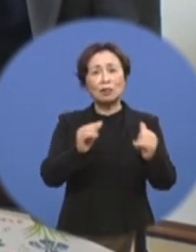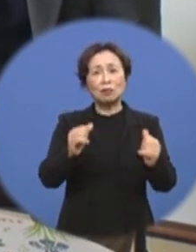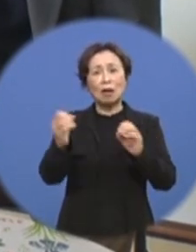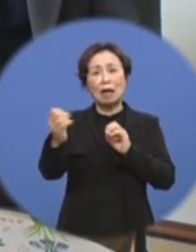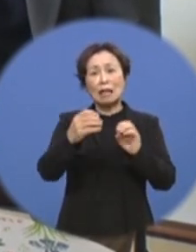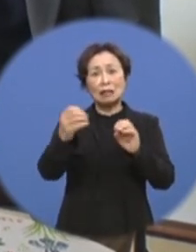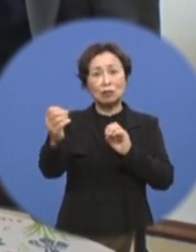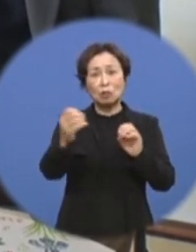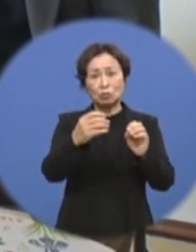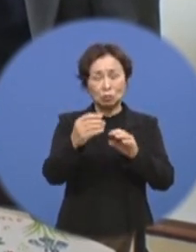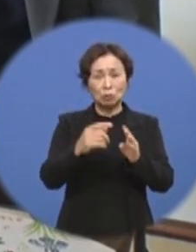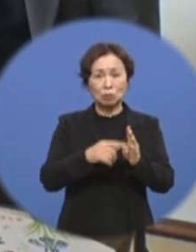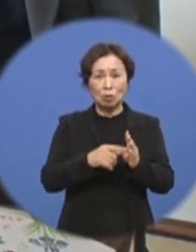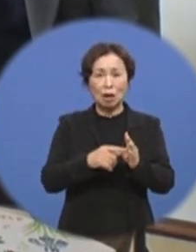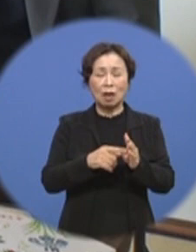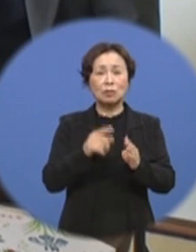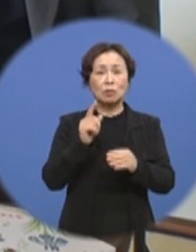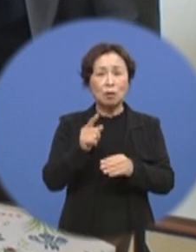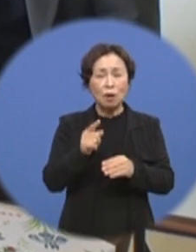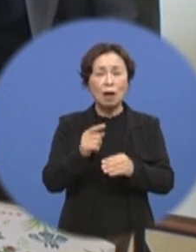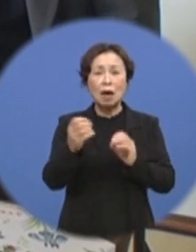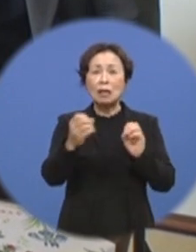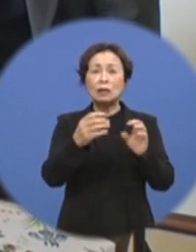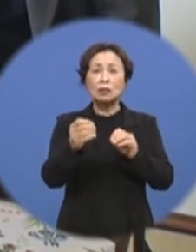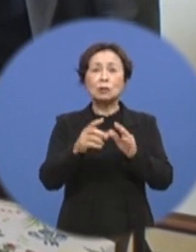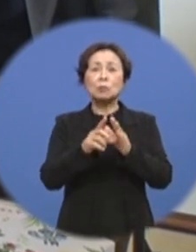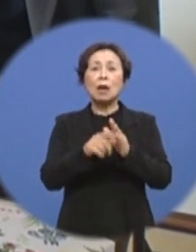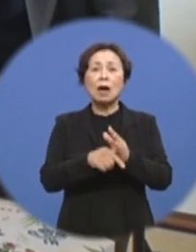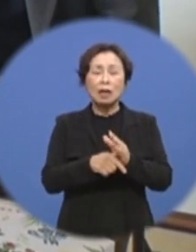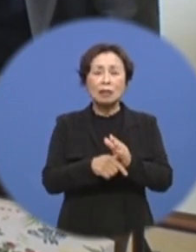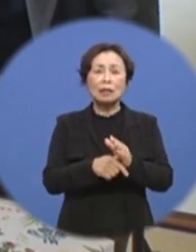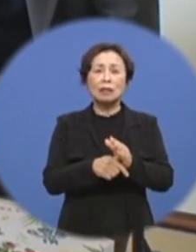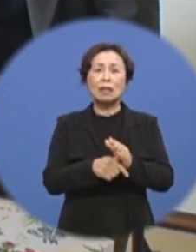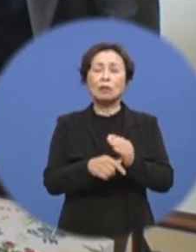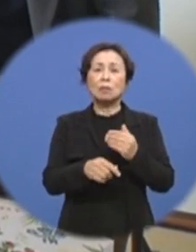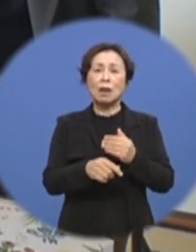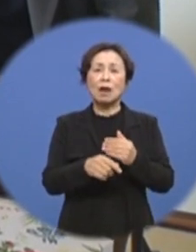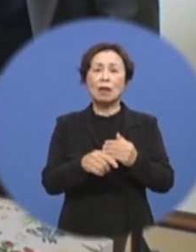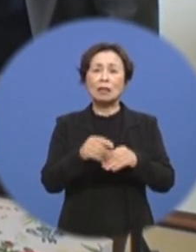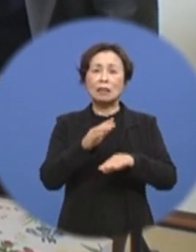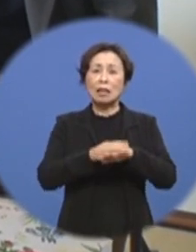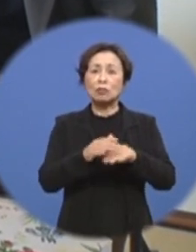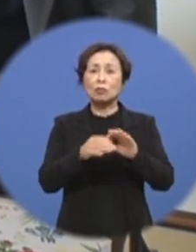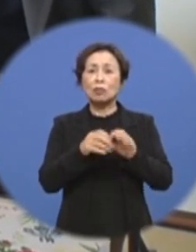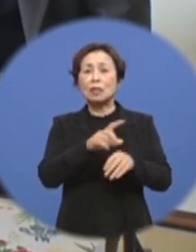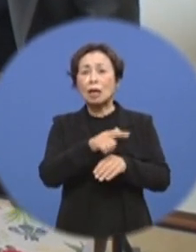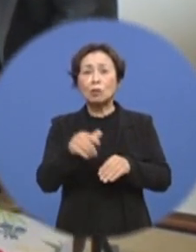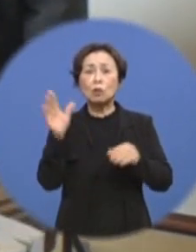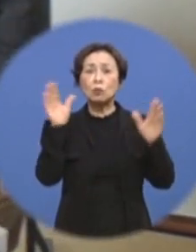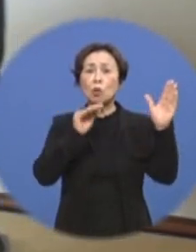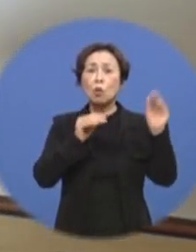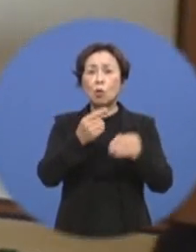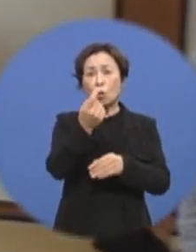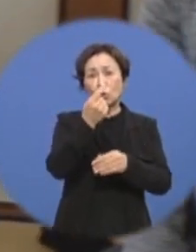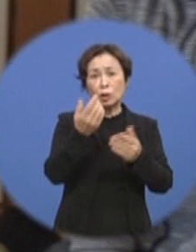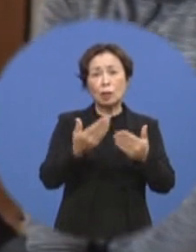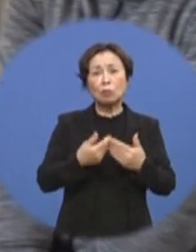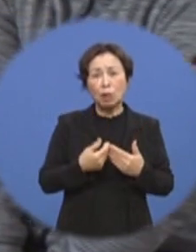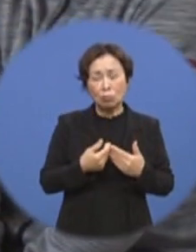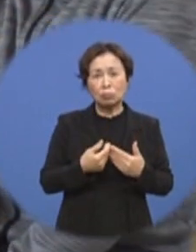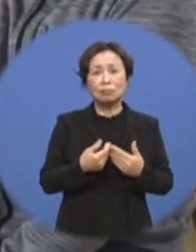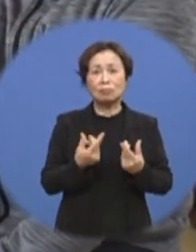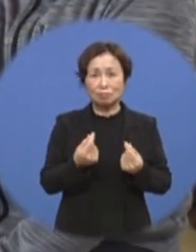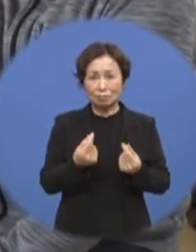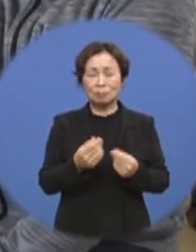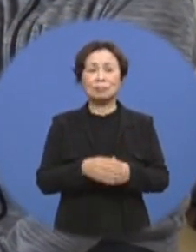をできたりとかやっぱり話をできるということはその手続きのことを教えてくれるだとかやっぱりそうやって人のつながりが